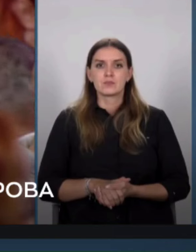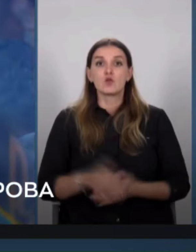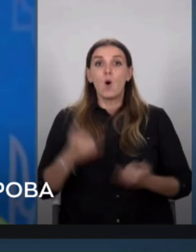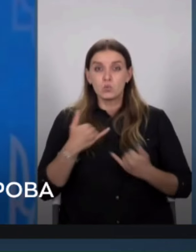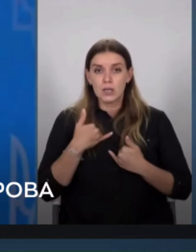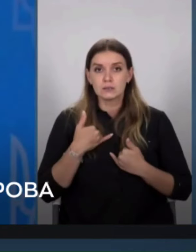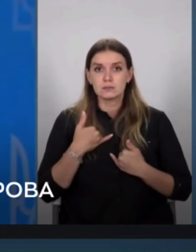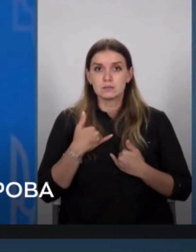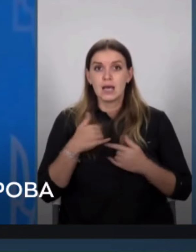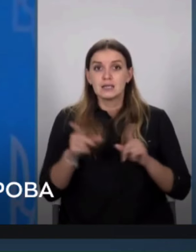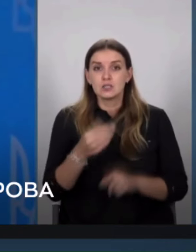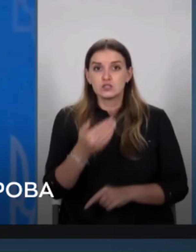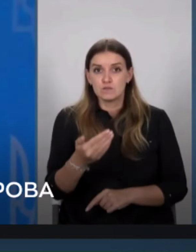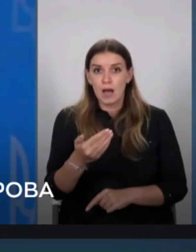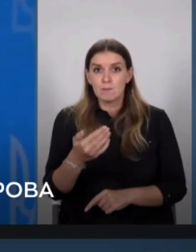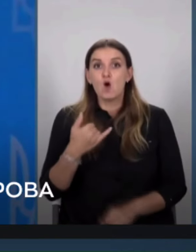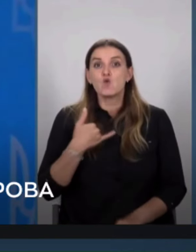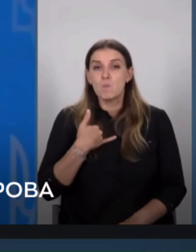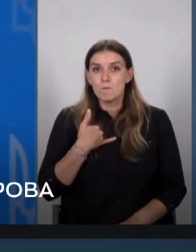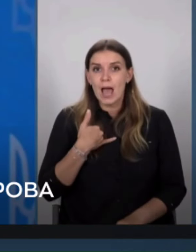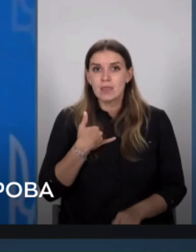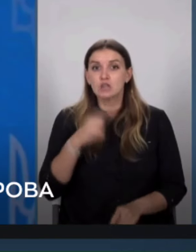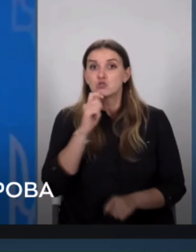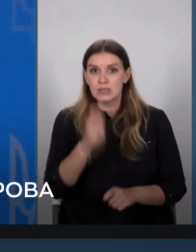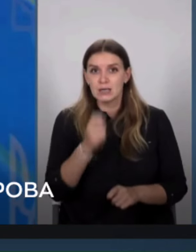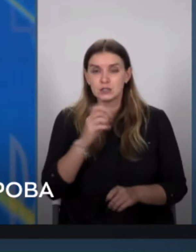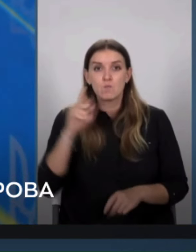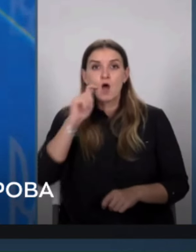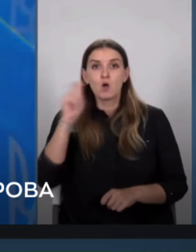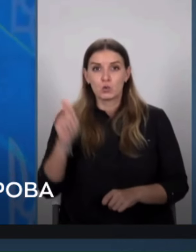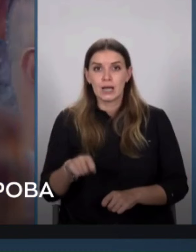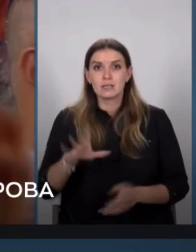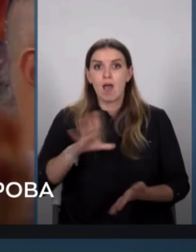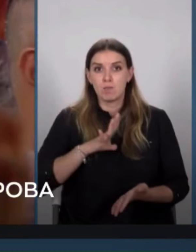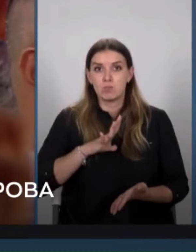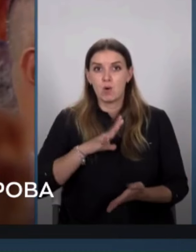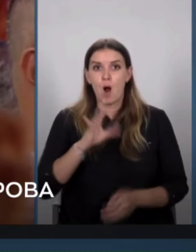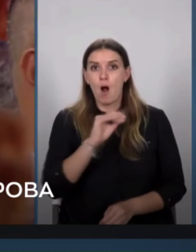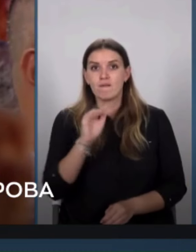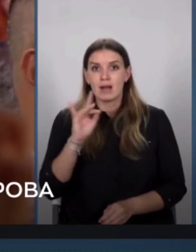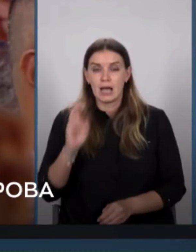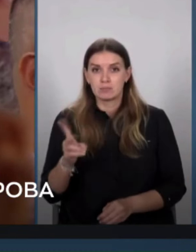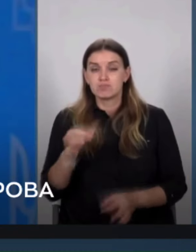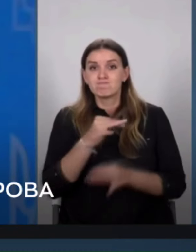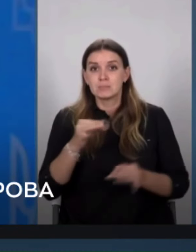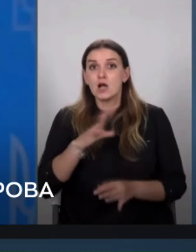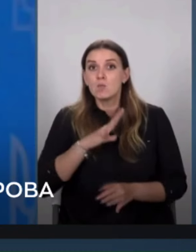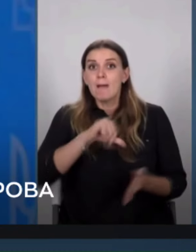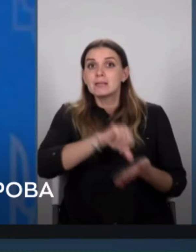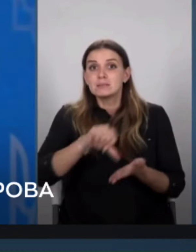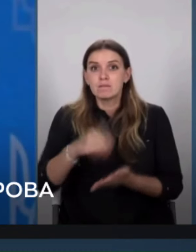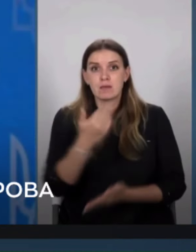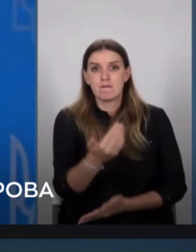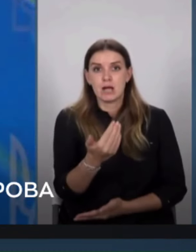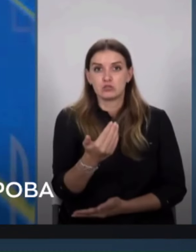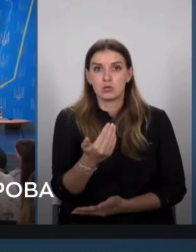У нас з вами, у мене з журналістами України був офрек, де були представники